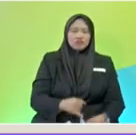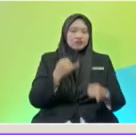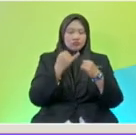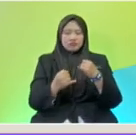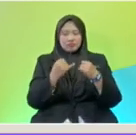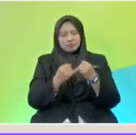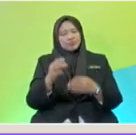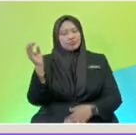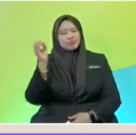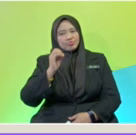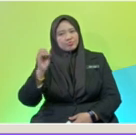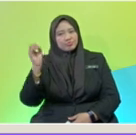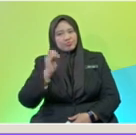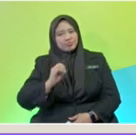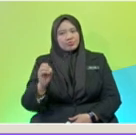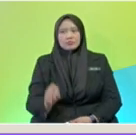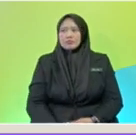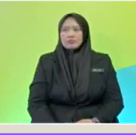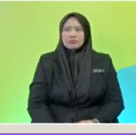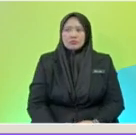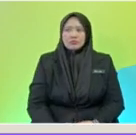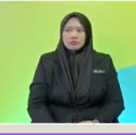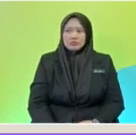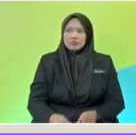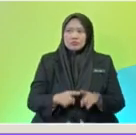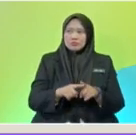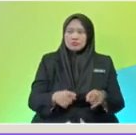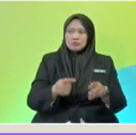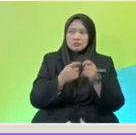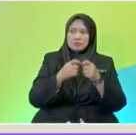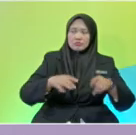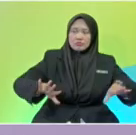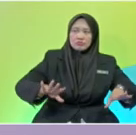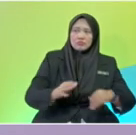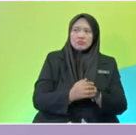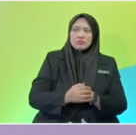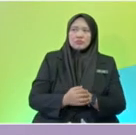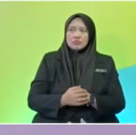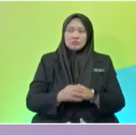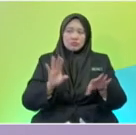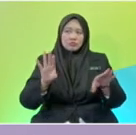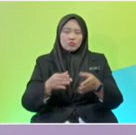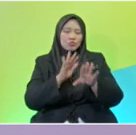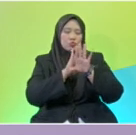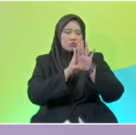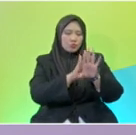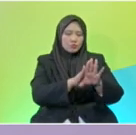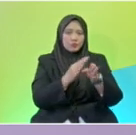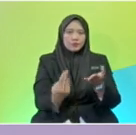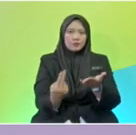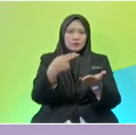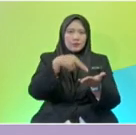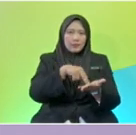tapi sebenarnya kita telah berlakunya penolakan berulang eh dua kali